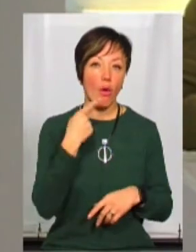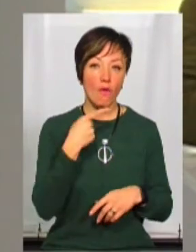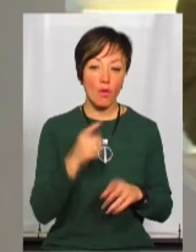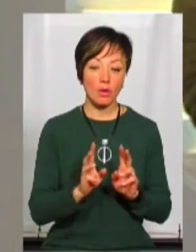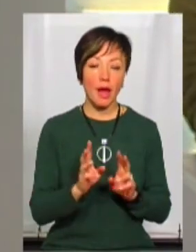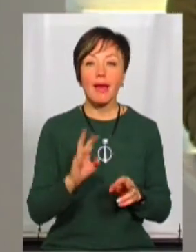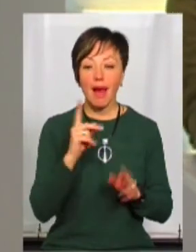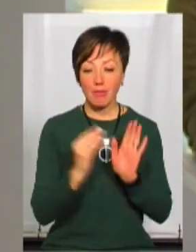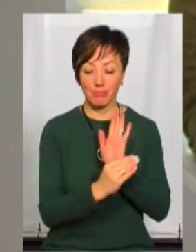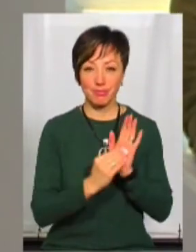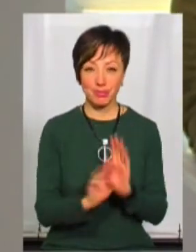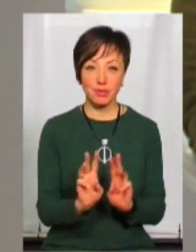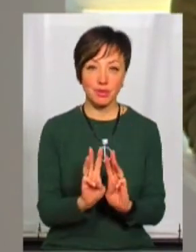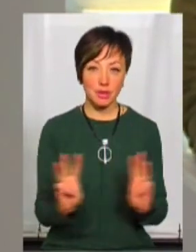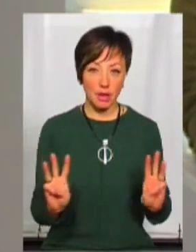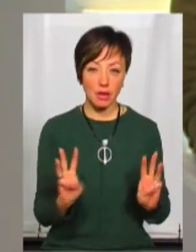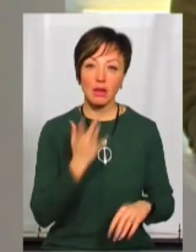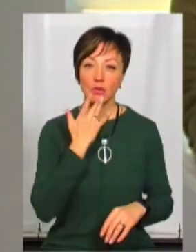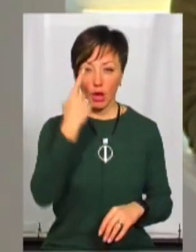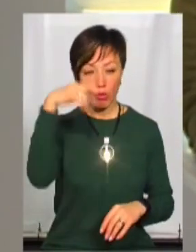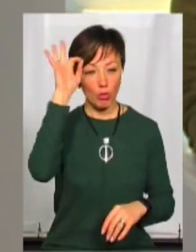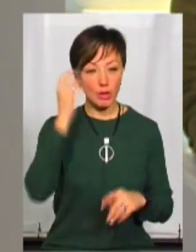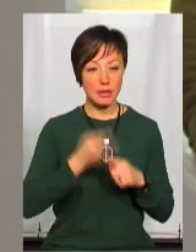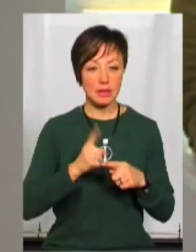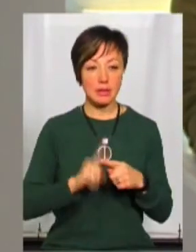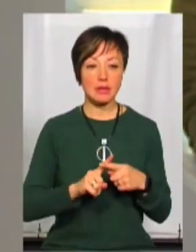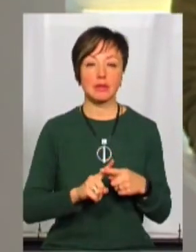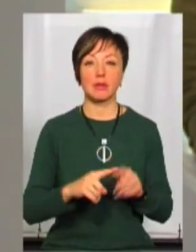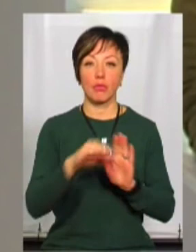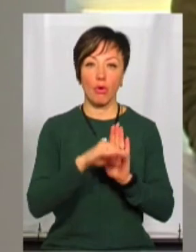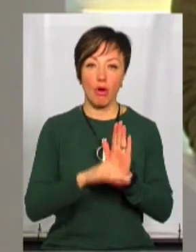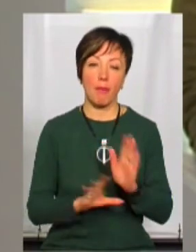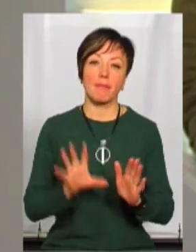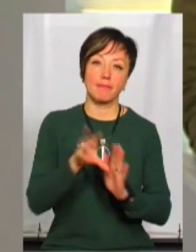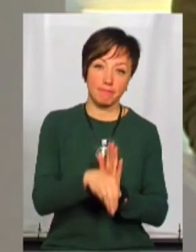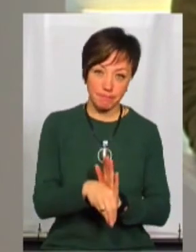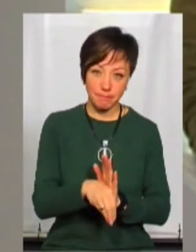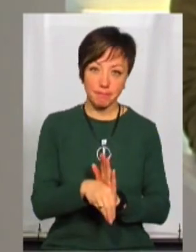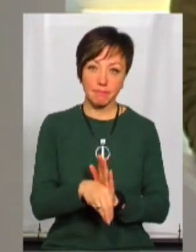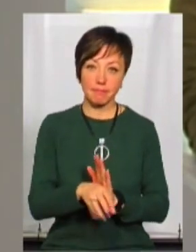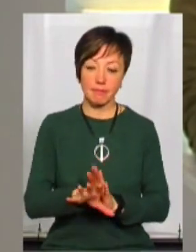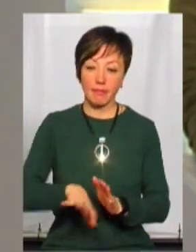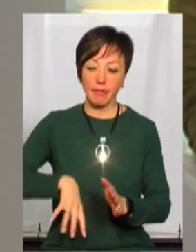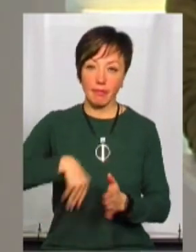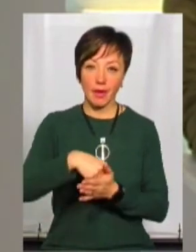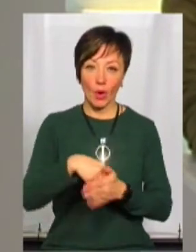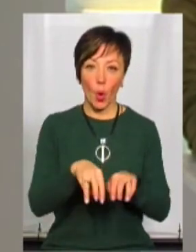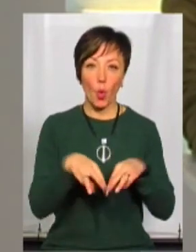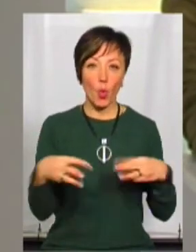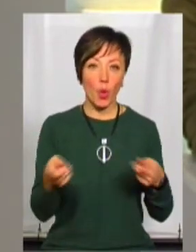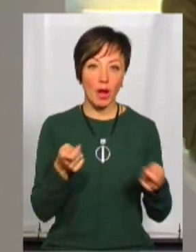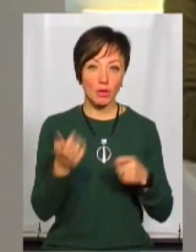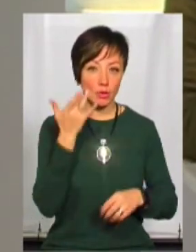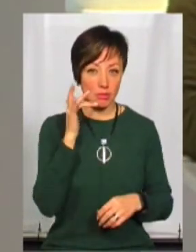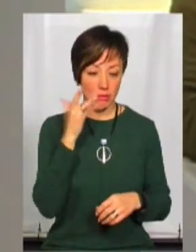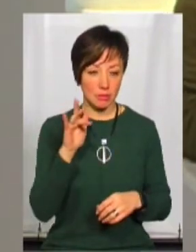сайт Національної поліції, ця програма впроваджується за рахунок уряду Сполучених Штатів Америки.